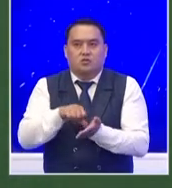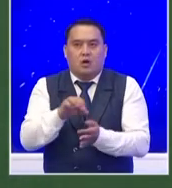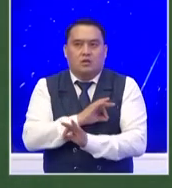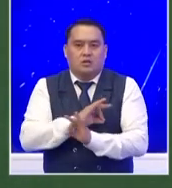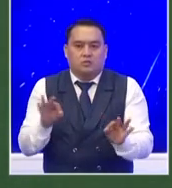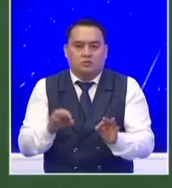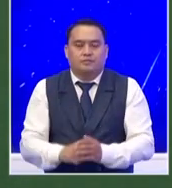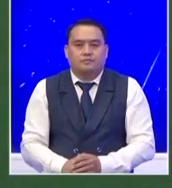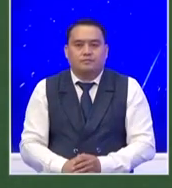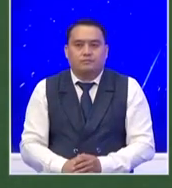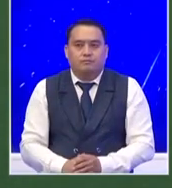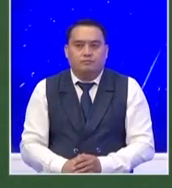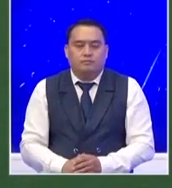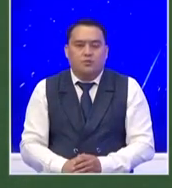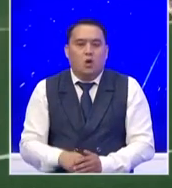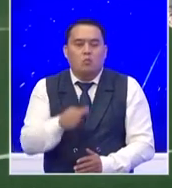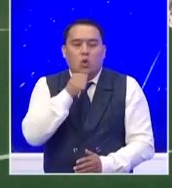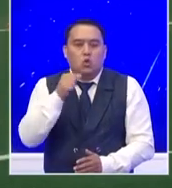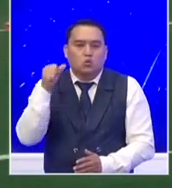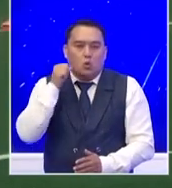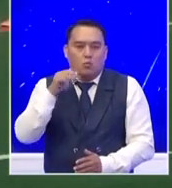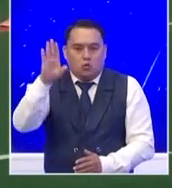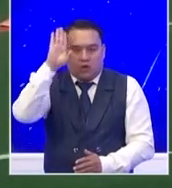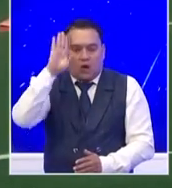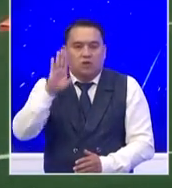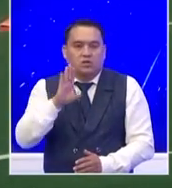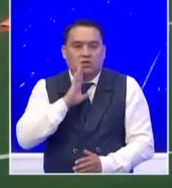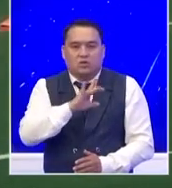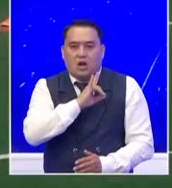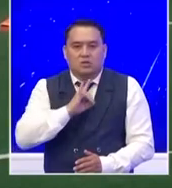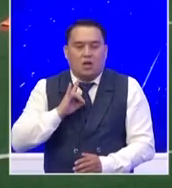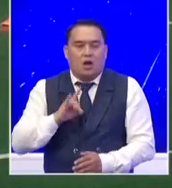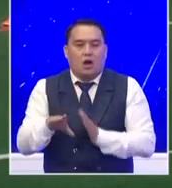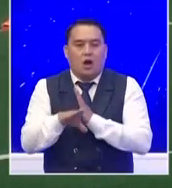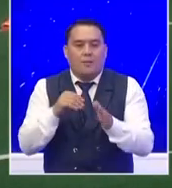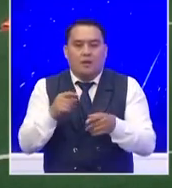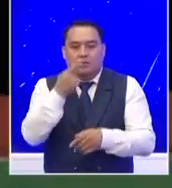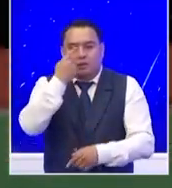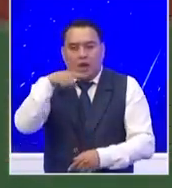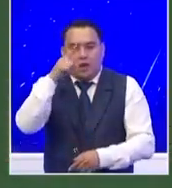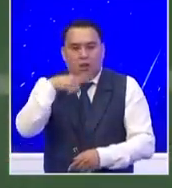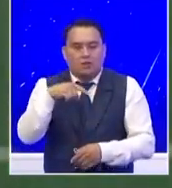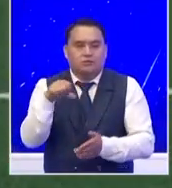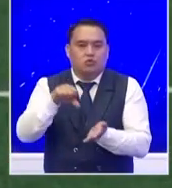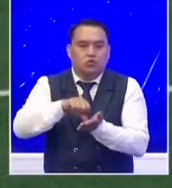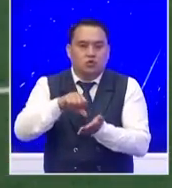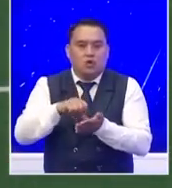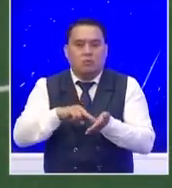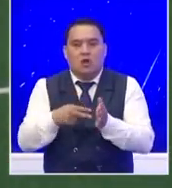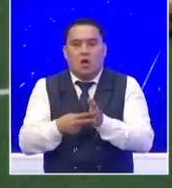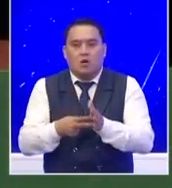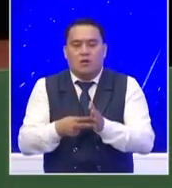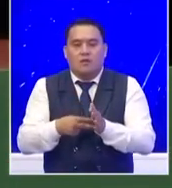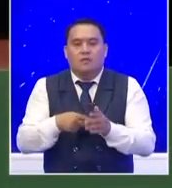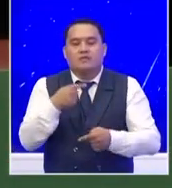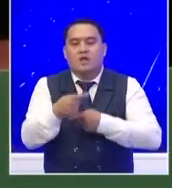отлично. В прошлом году и женская, и мужская надсборные Казахстана стали призерами турнира в Таиланде, тем самым завоевав путевку на чемпионат мира, который планируется провести в